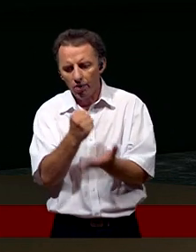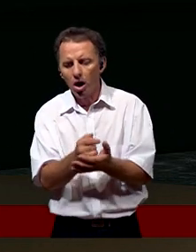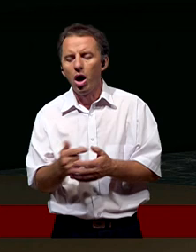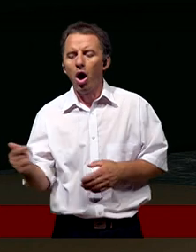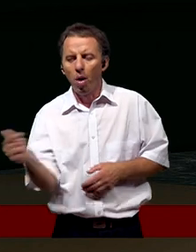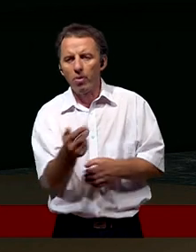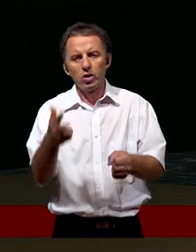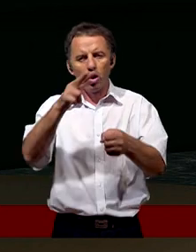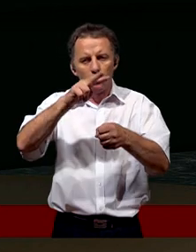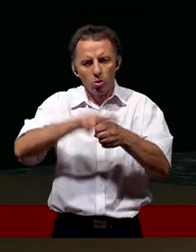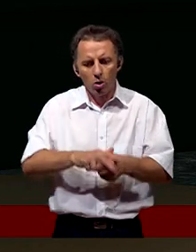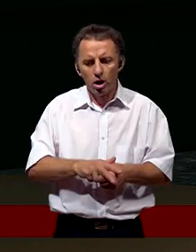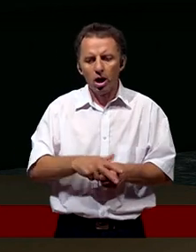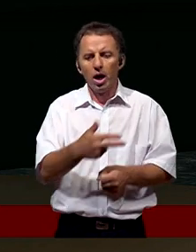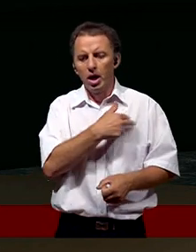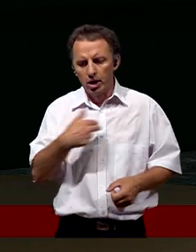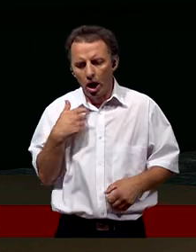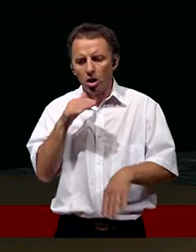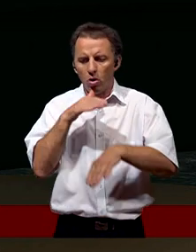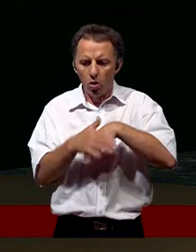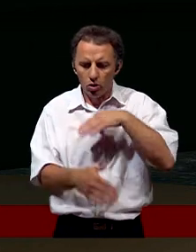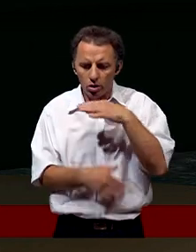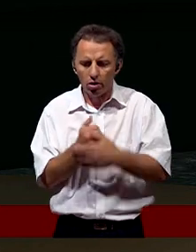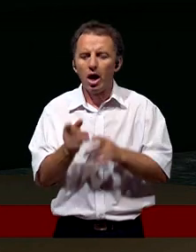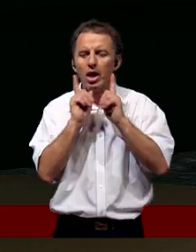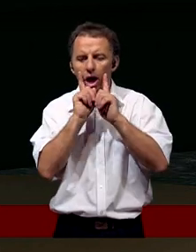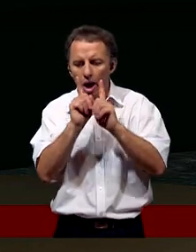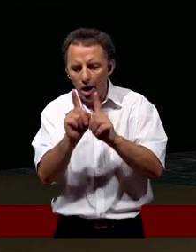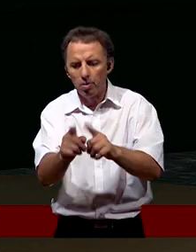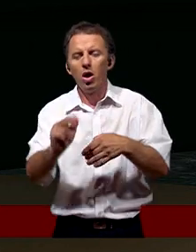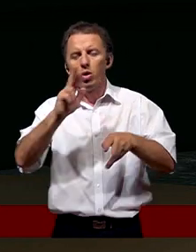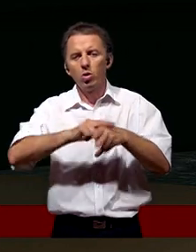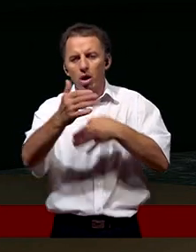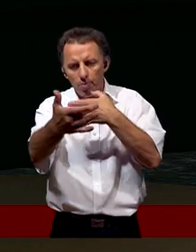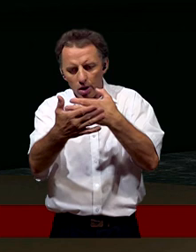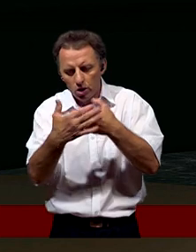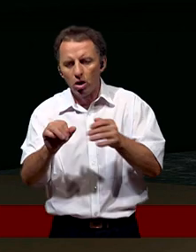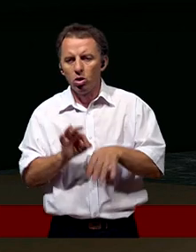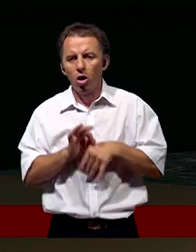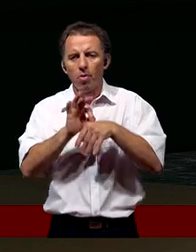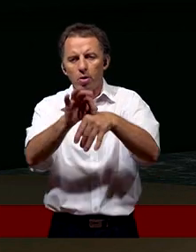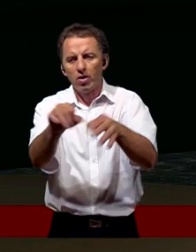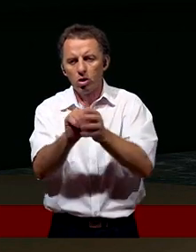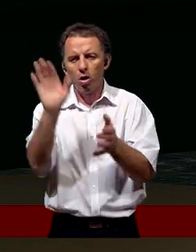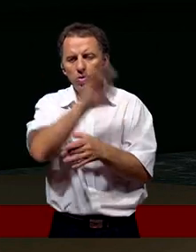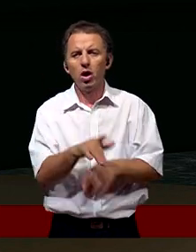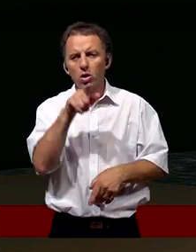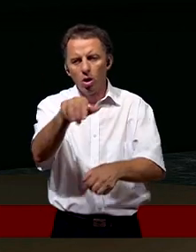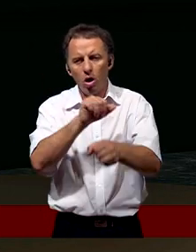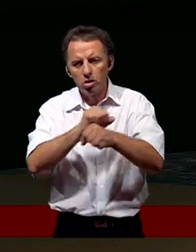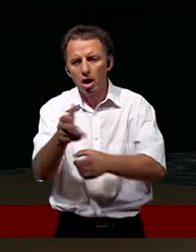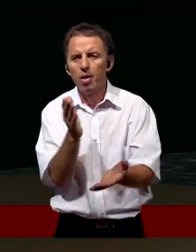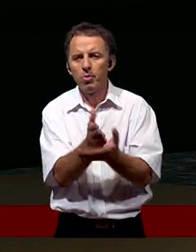jest obowiązek, który... nas uszczęśliwia, który tak naprawdę nas coraz bliżej doprowadza do Boga. I to